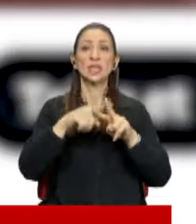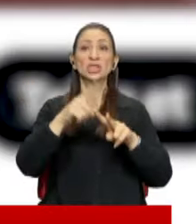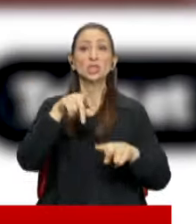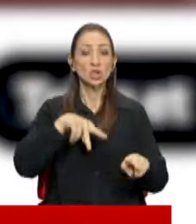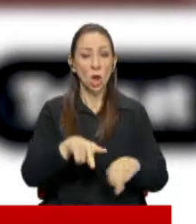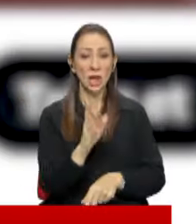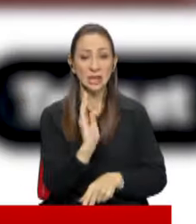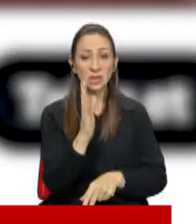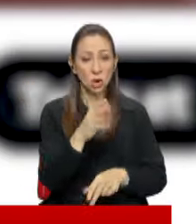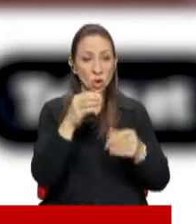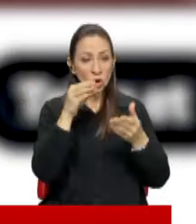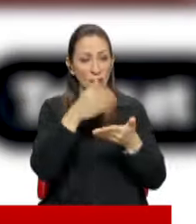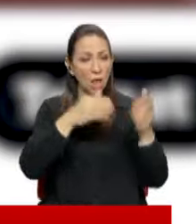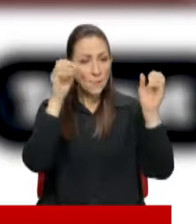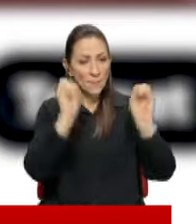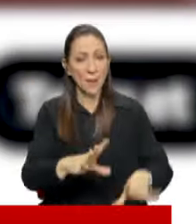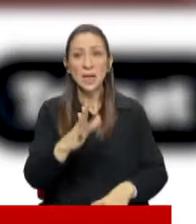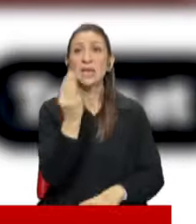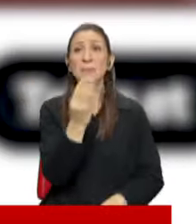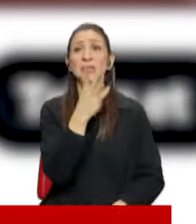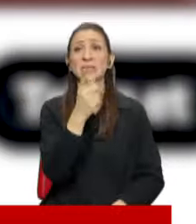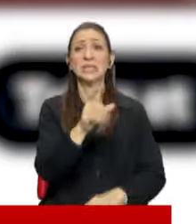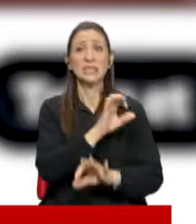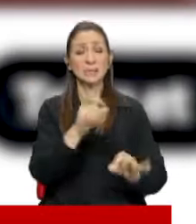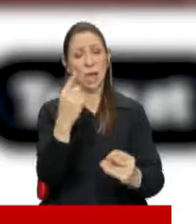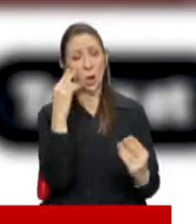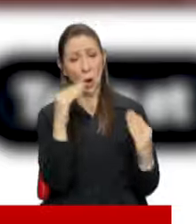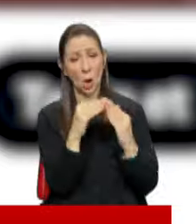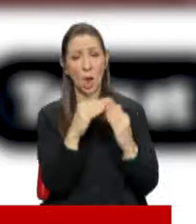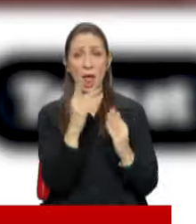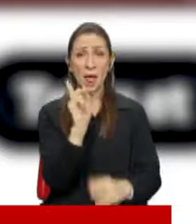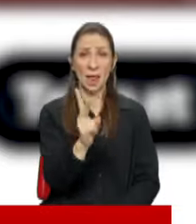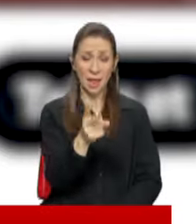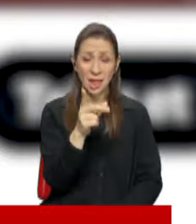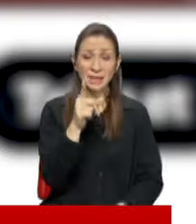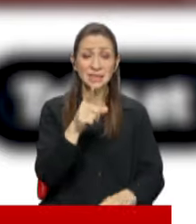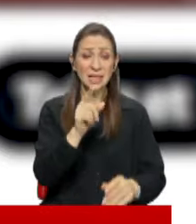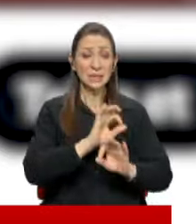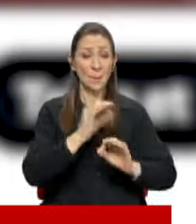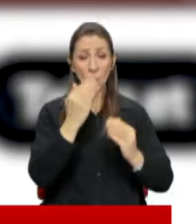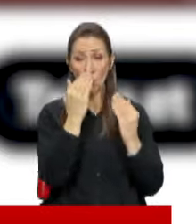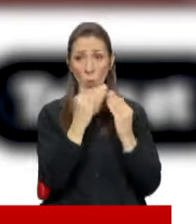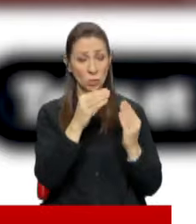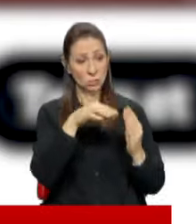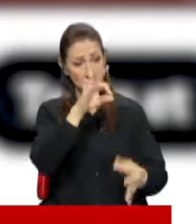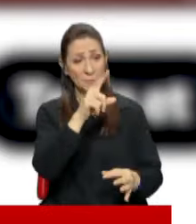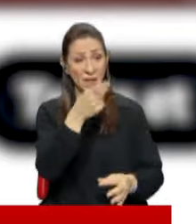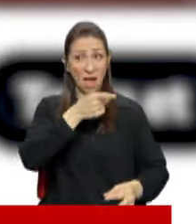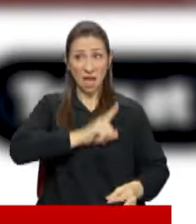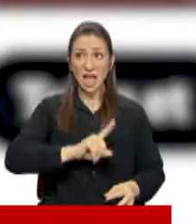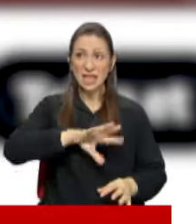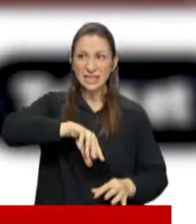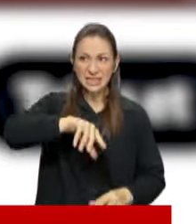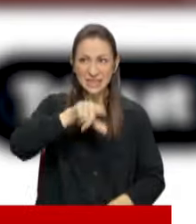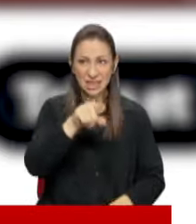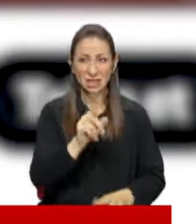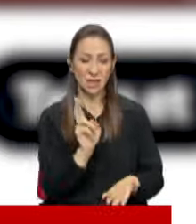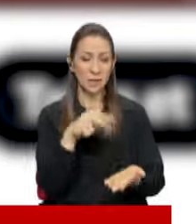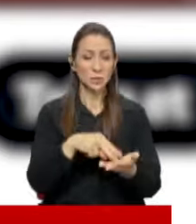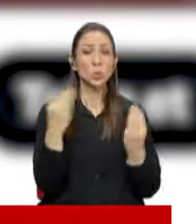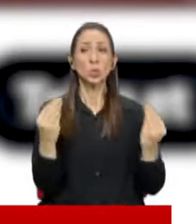yola çıktıklarınızı yolda bırakmayı iyi bilirsiniz. Tam da size göre bir eylem, tam da sizin ayarınızda biri. Bir de aday hırsızlığınızı